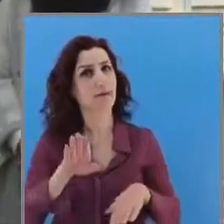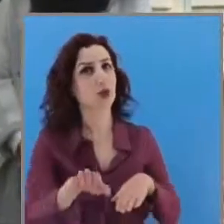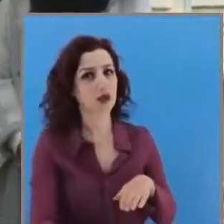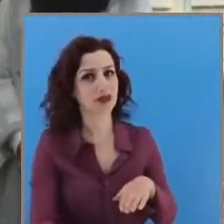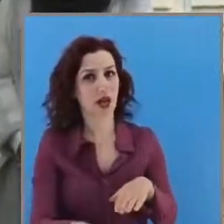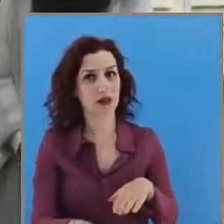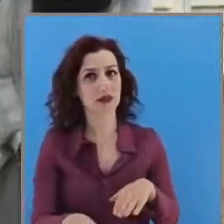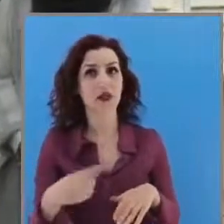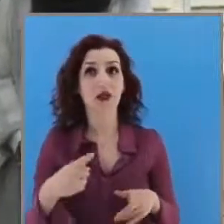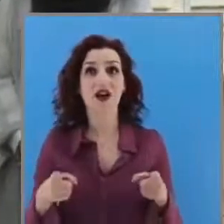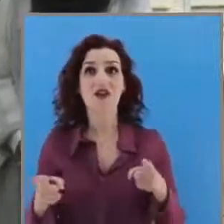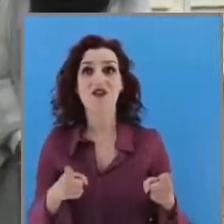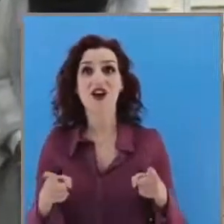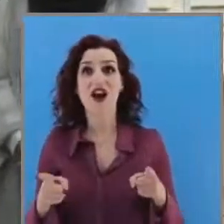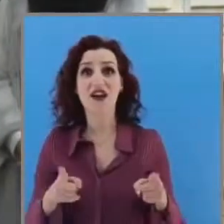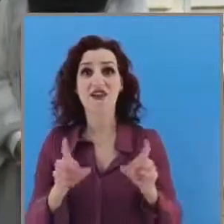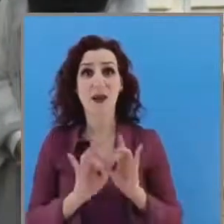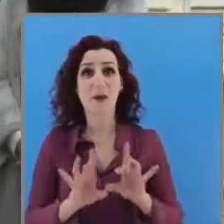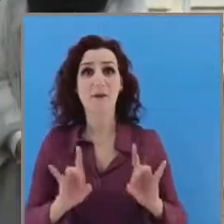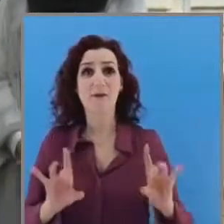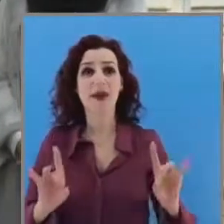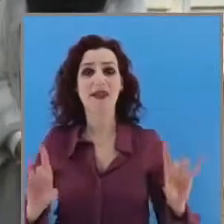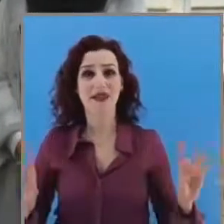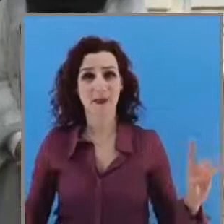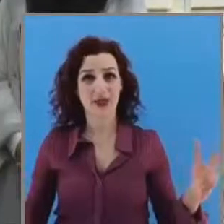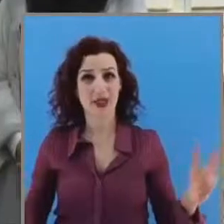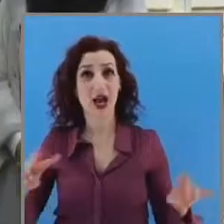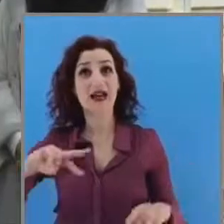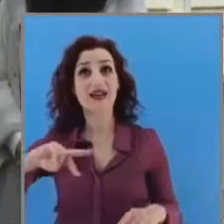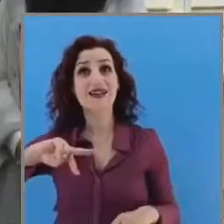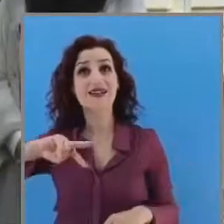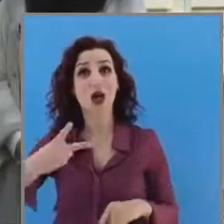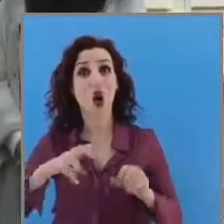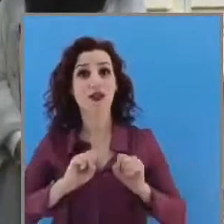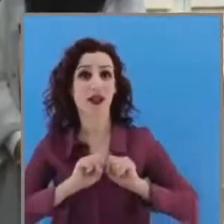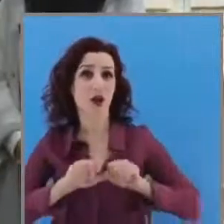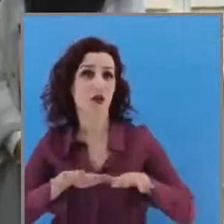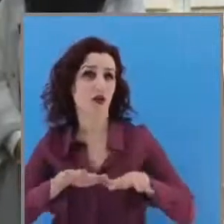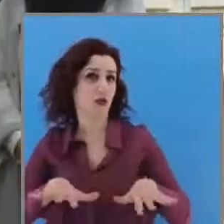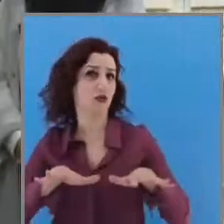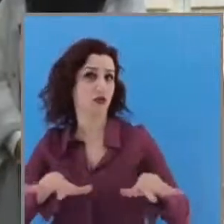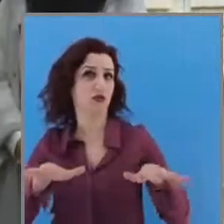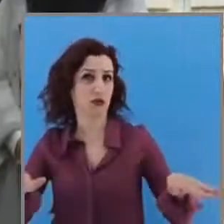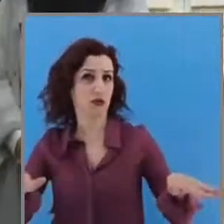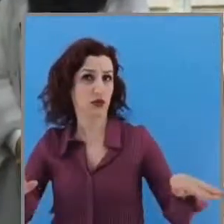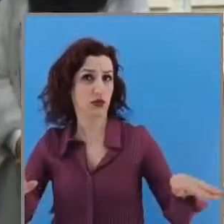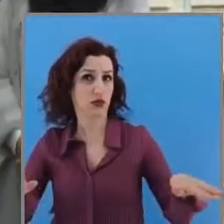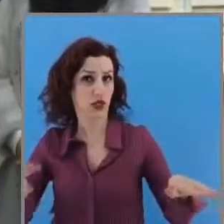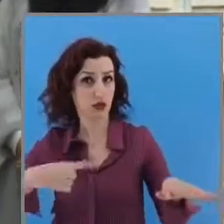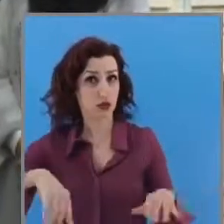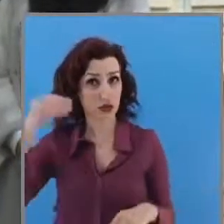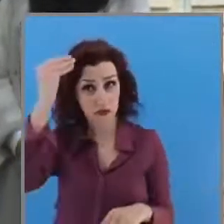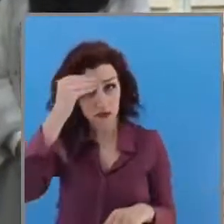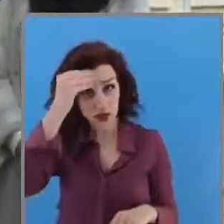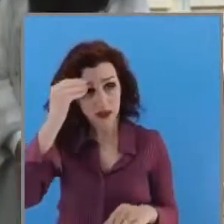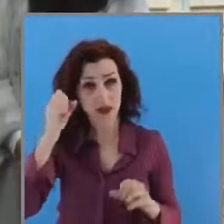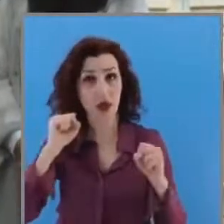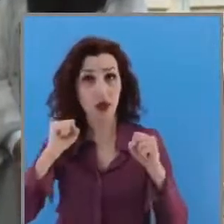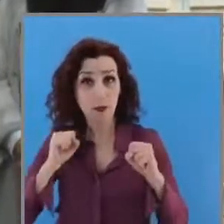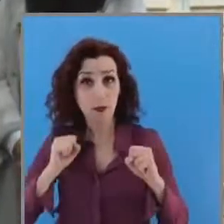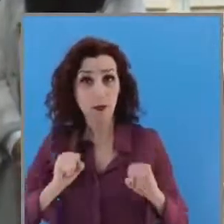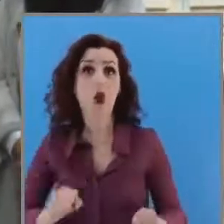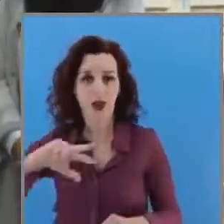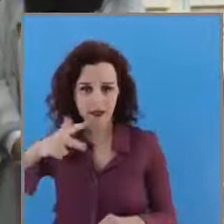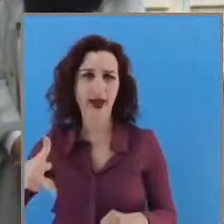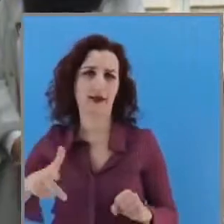della pandemia che è la seconda ondata, ma pensando anche che potremmo e dobbiamo prepararci anche a una terza